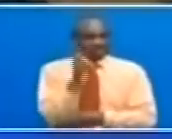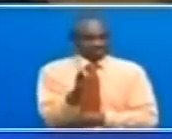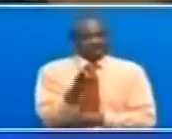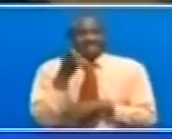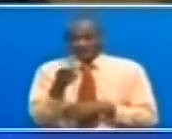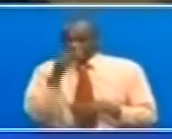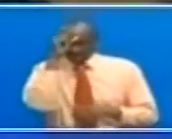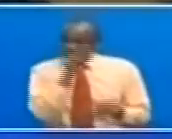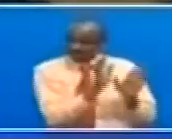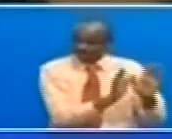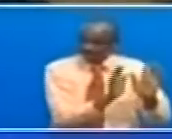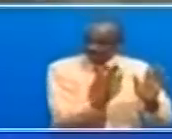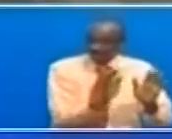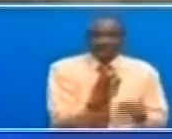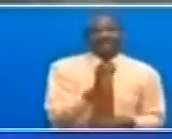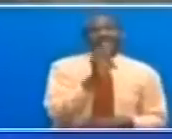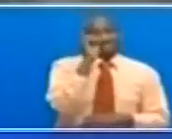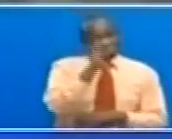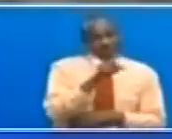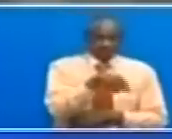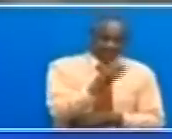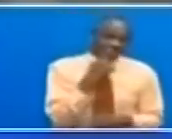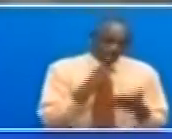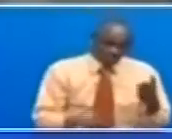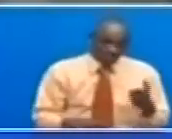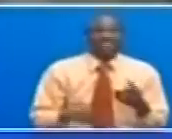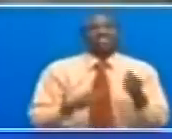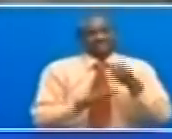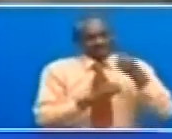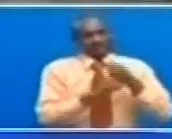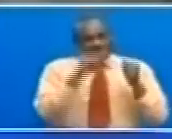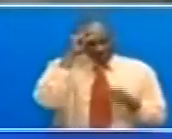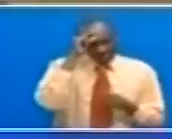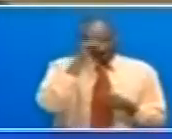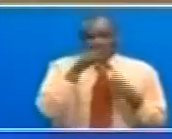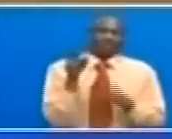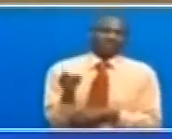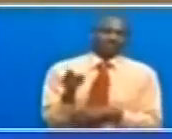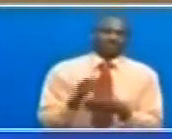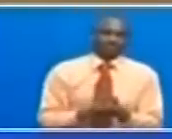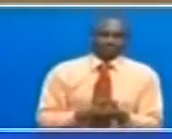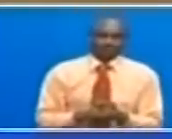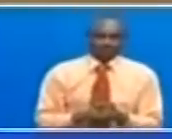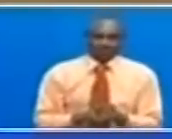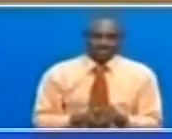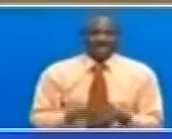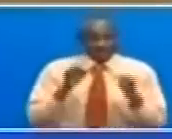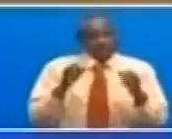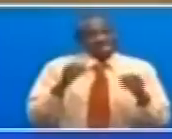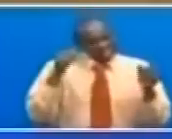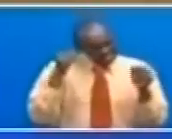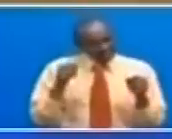serikali ukiongozwa na mwanasheria mkuu aliyefika binafsi alitetea serikali katika ombi la walimu. Instead of allowing